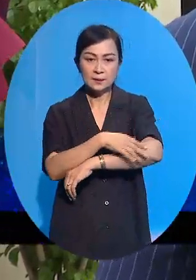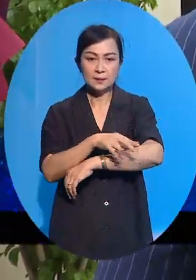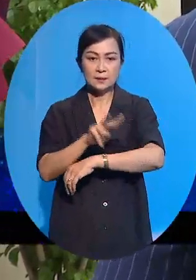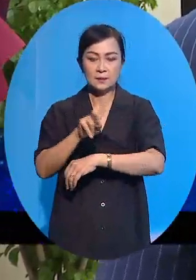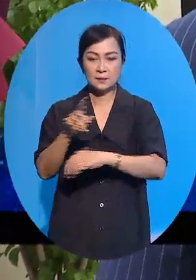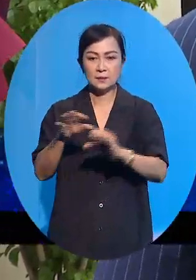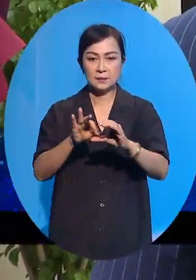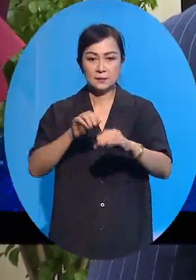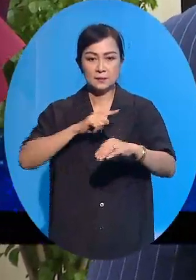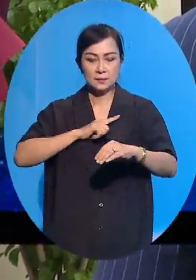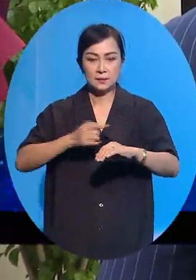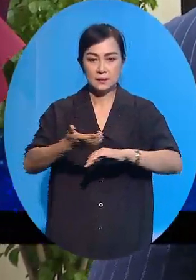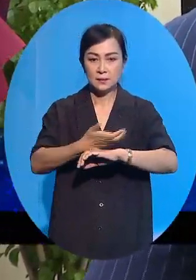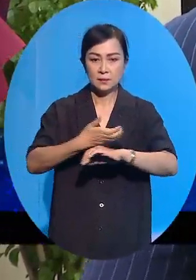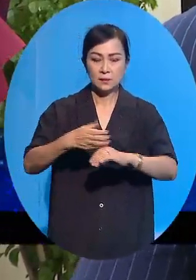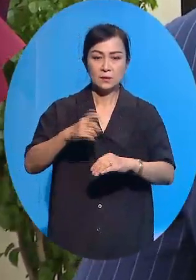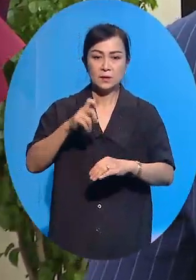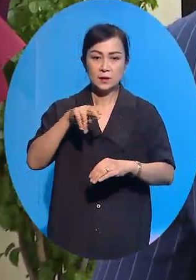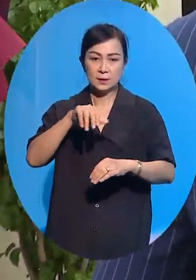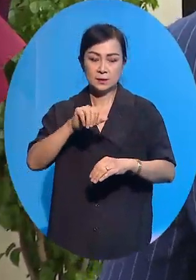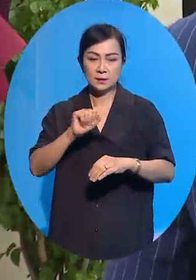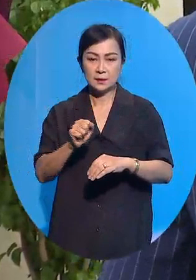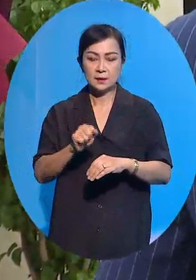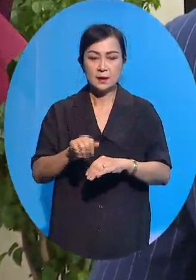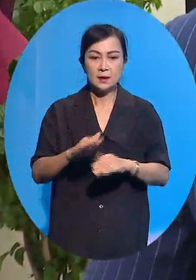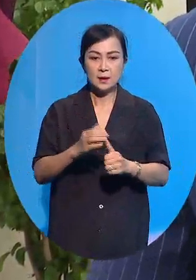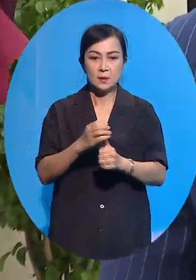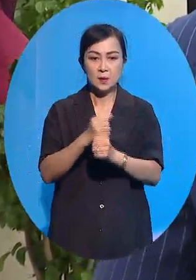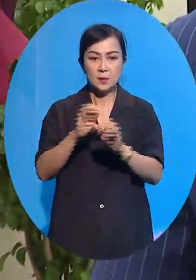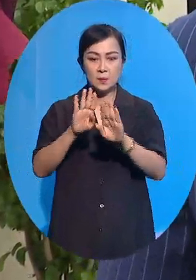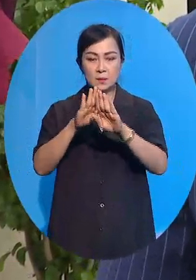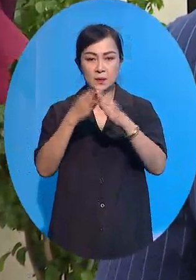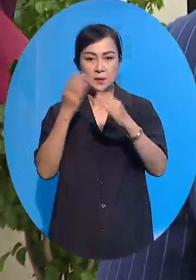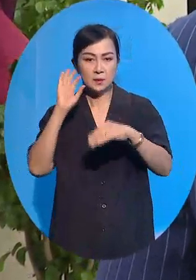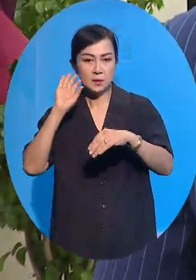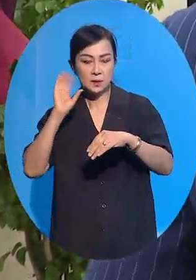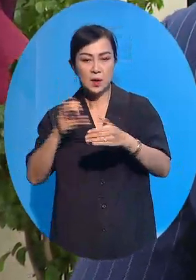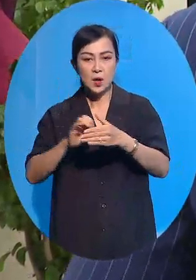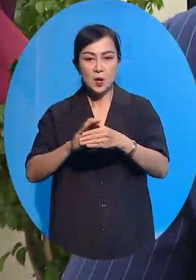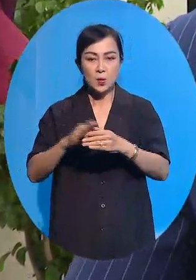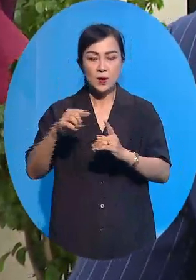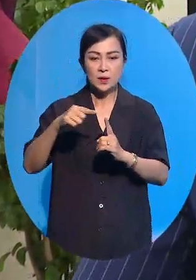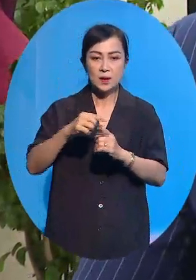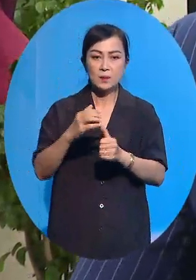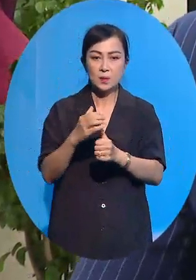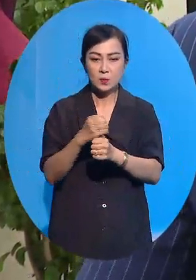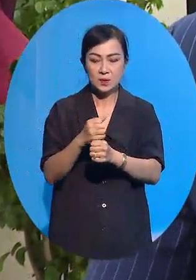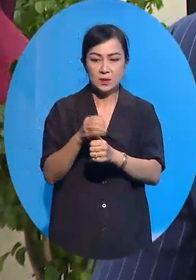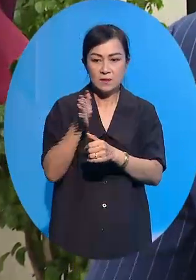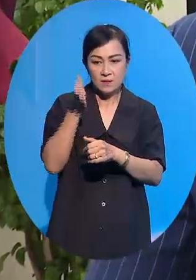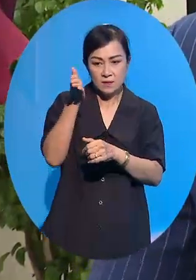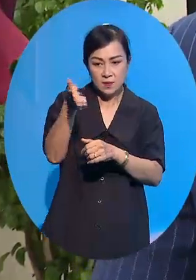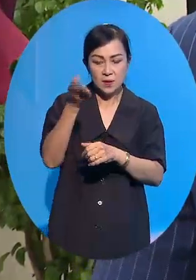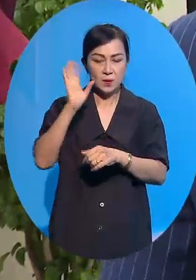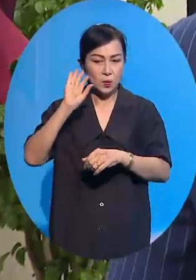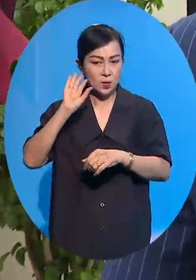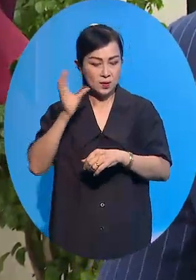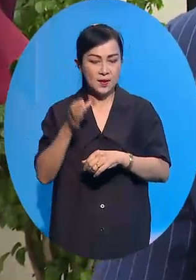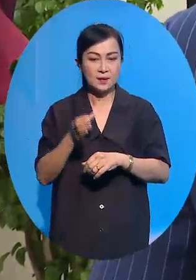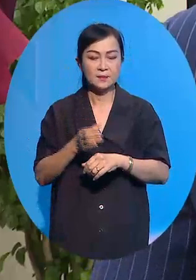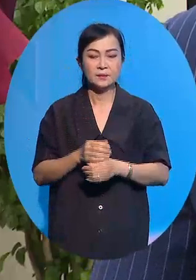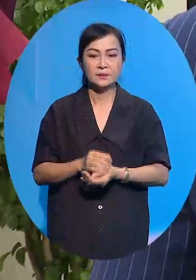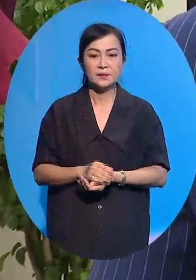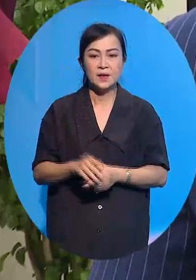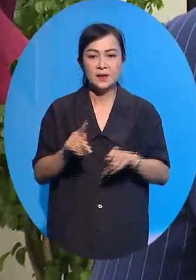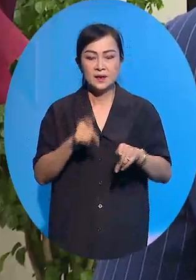công ty ở Trung Quốc và các nước khu vực Đông Nam Á thực hiện mục tiêu mở rộng toàn cầu, gây quỹ và chạm đến mục tiêu vươn tầm quốc tế. Đến hiện tại, khi